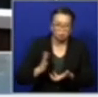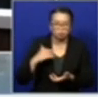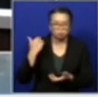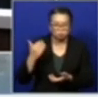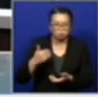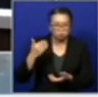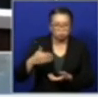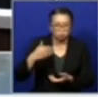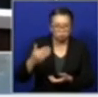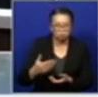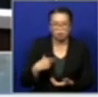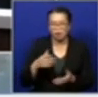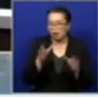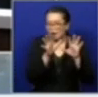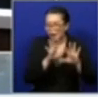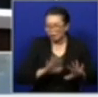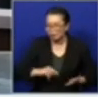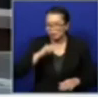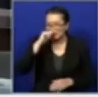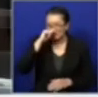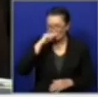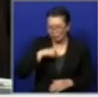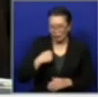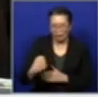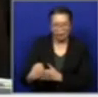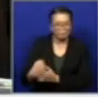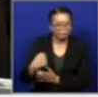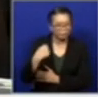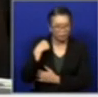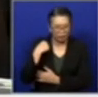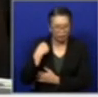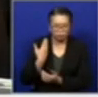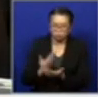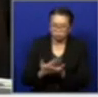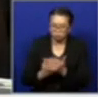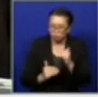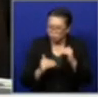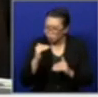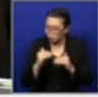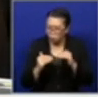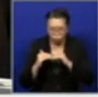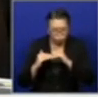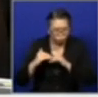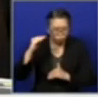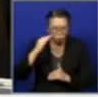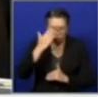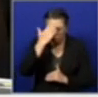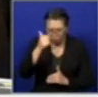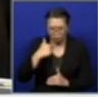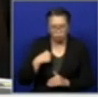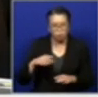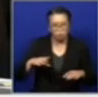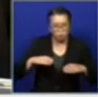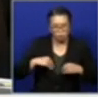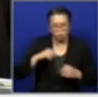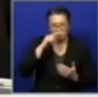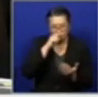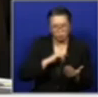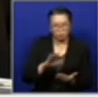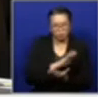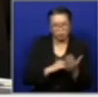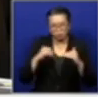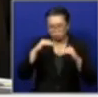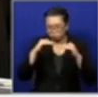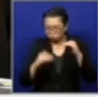ากทำความตกลงเสรีการค้ากับอาเซียนและก็ขอให้ไทยช่วยผลักดันแต่ไทยก็ยื้อเวลามาเรื่อยๆค่ะ